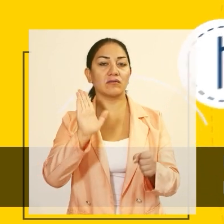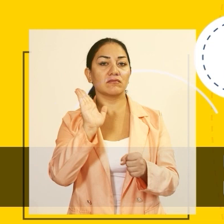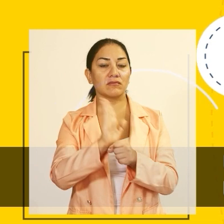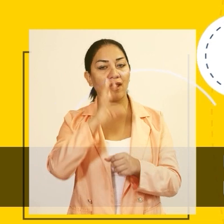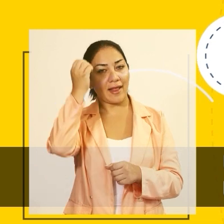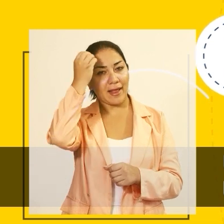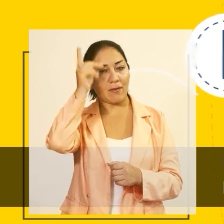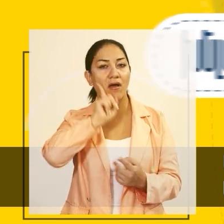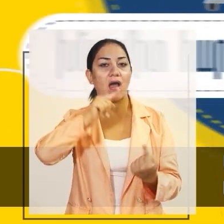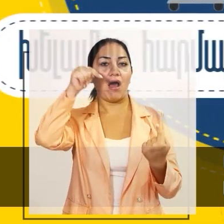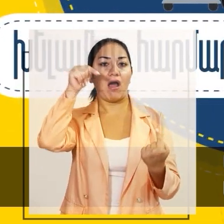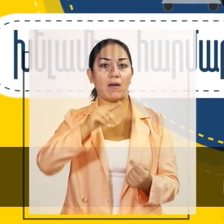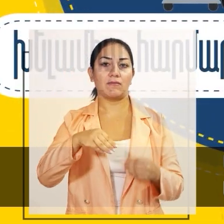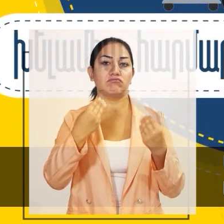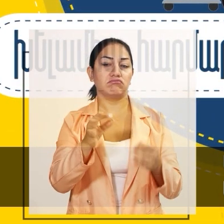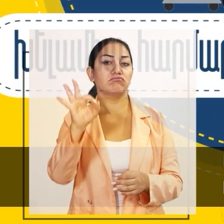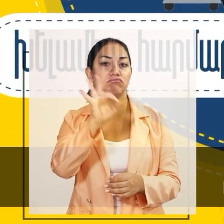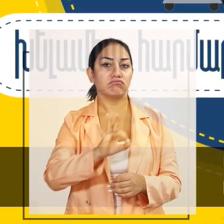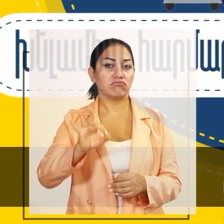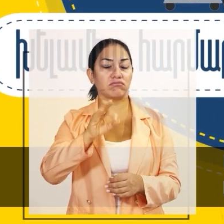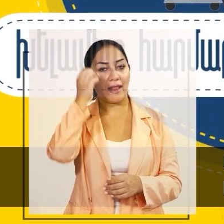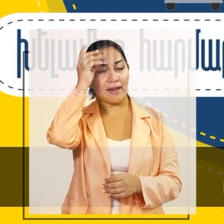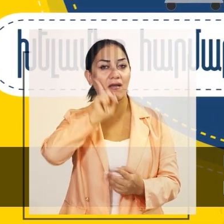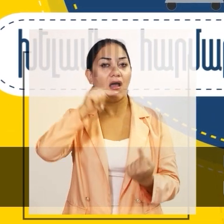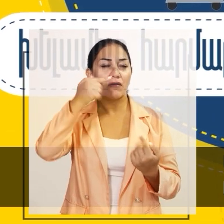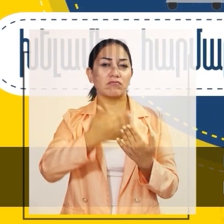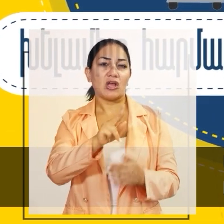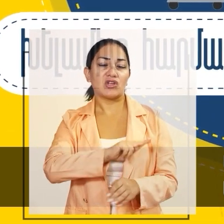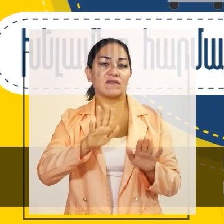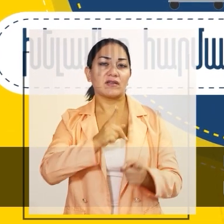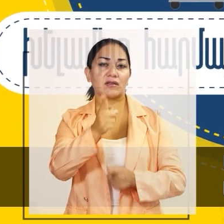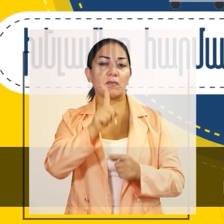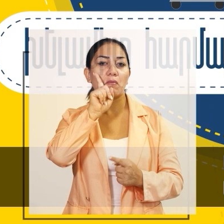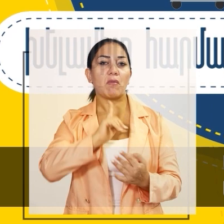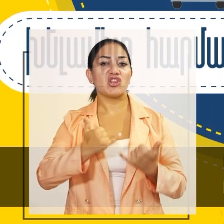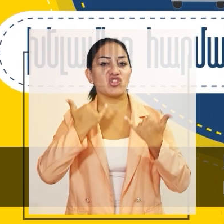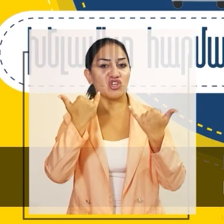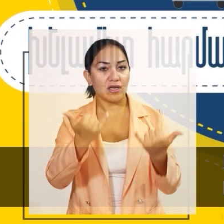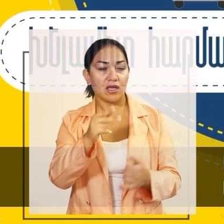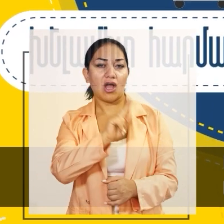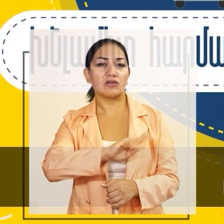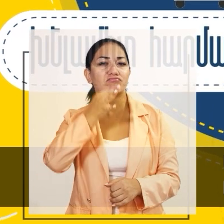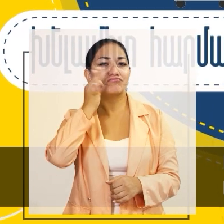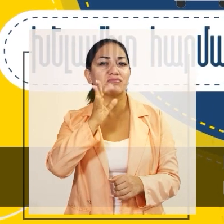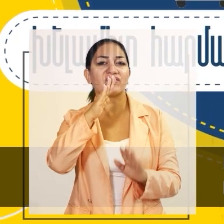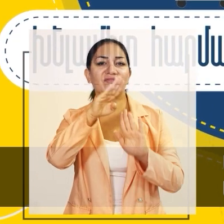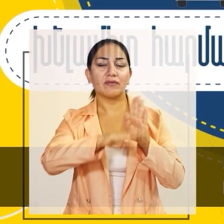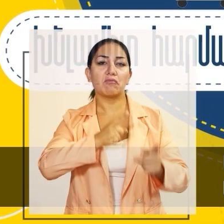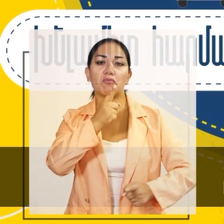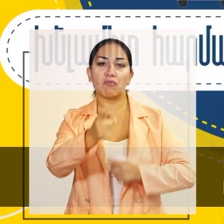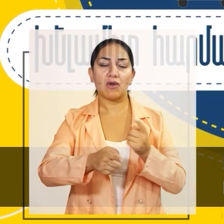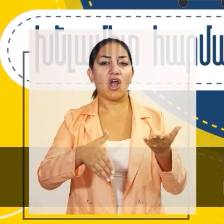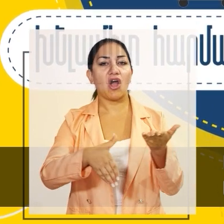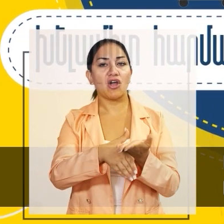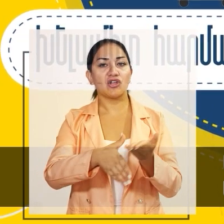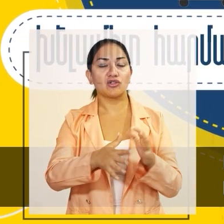համար։ Խելամիտ հարմարեցումներ են աշխատավայրը մատչելի դարձնելը, աշխատանքային ճկուն գրաֆիկ սահմանելը, աջակցող սարքեր